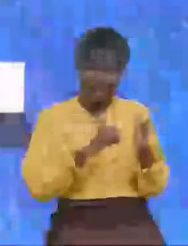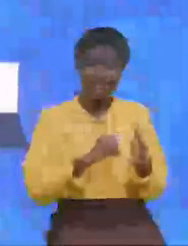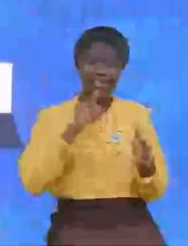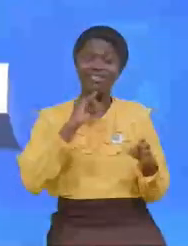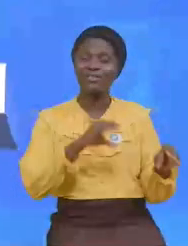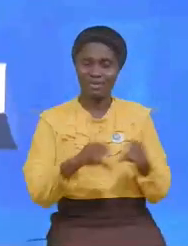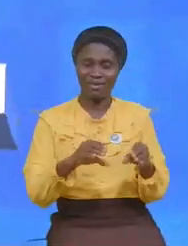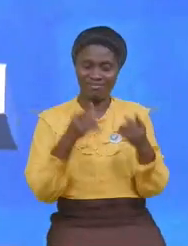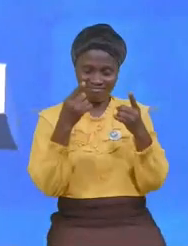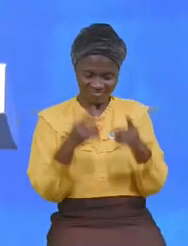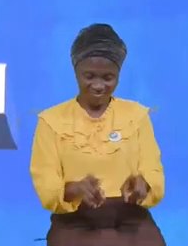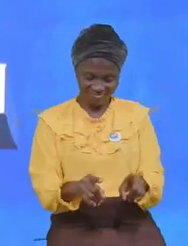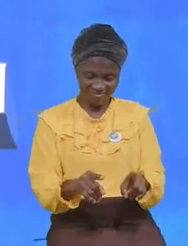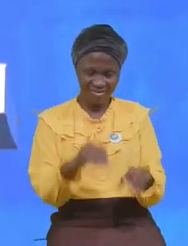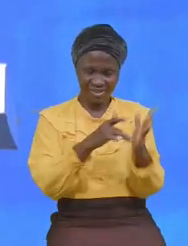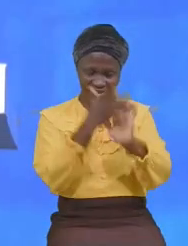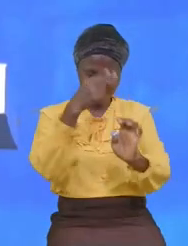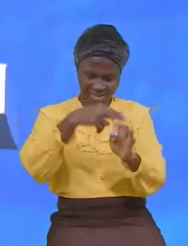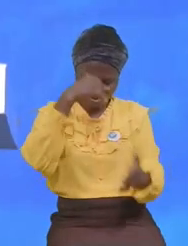parce que c'est fait.